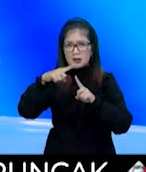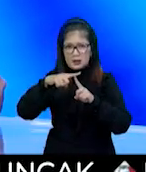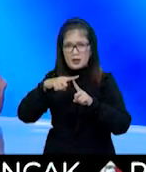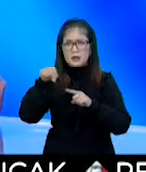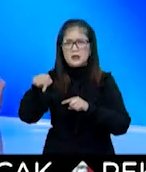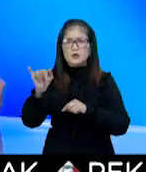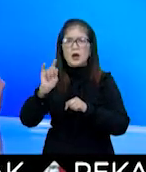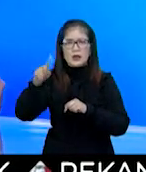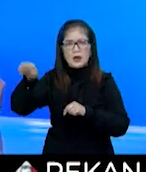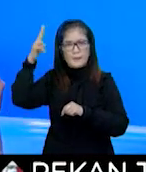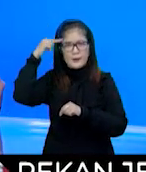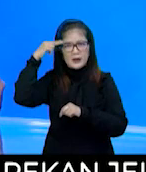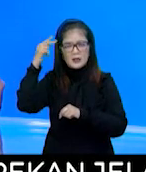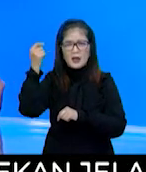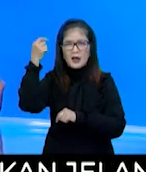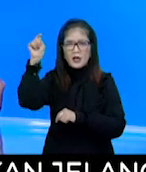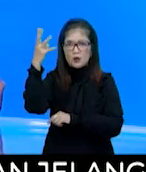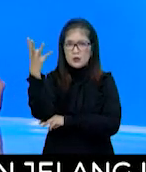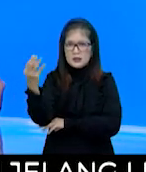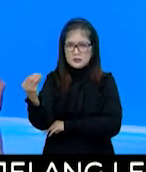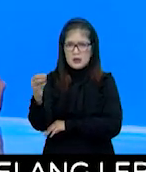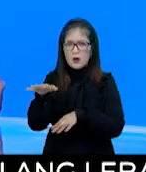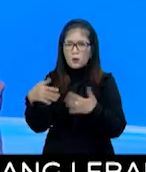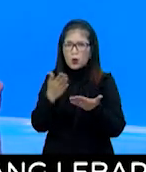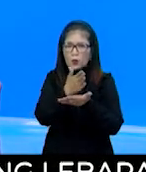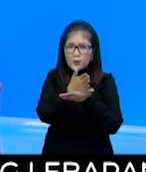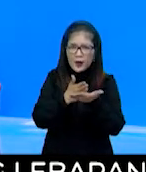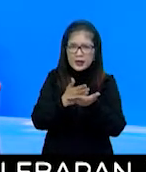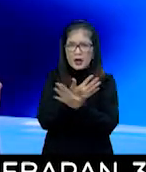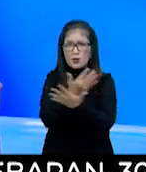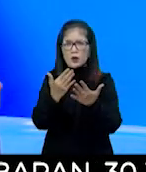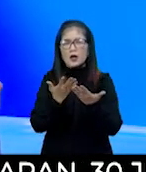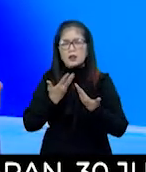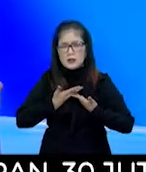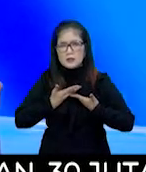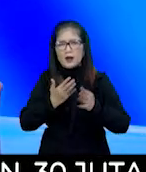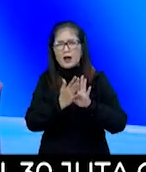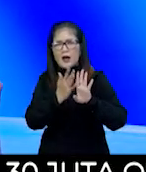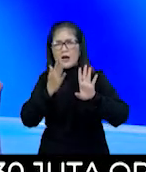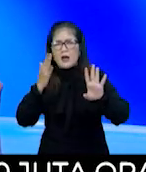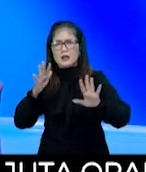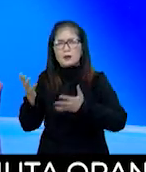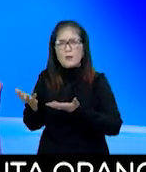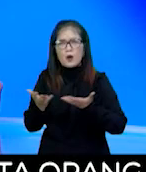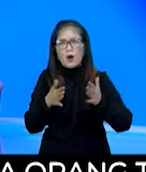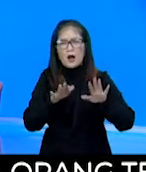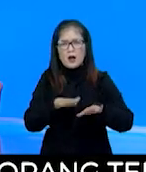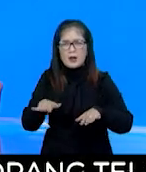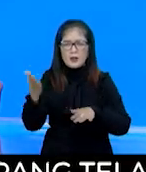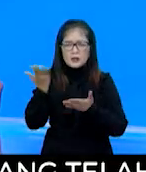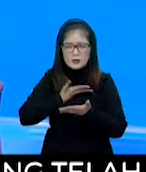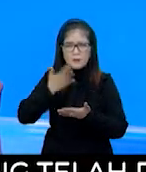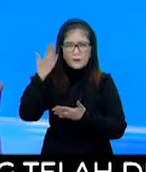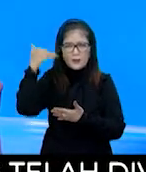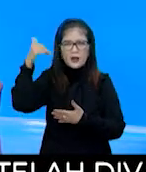oleh pemerintah melalui kantor desa. Sebagian warga bahkan rela antri sejak pagi dengan membawa anak sambil menunggu panggilan di halaman kantor